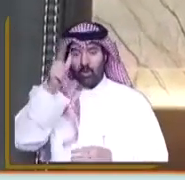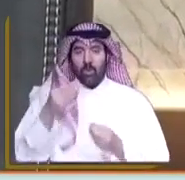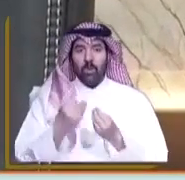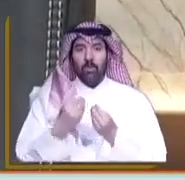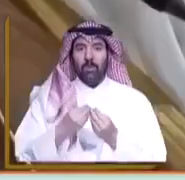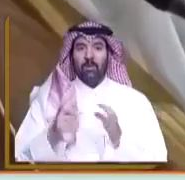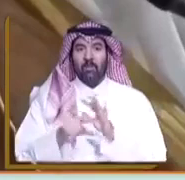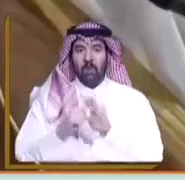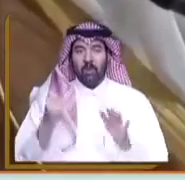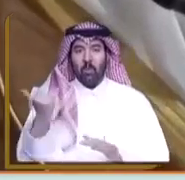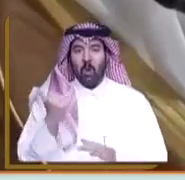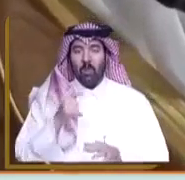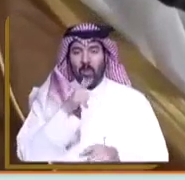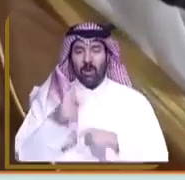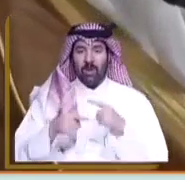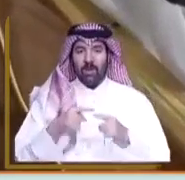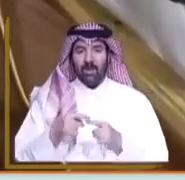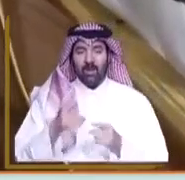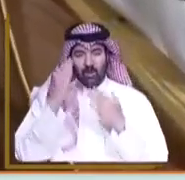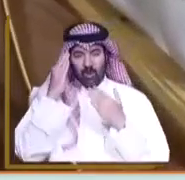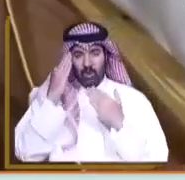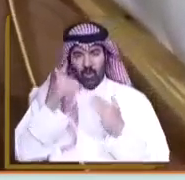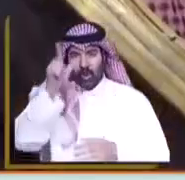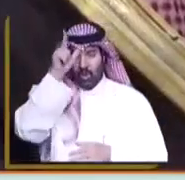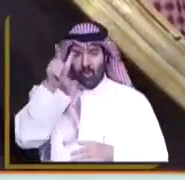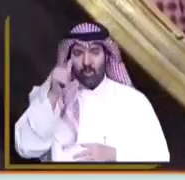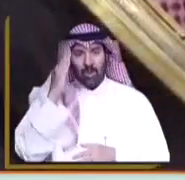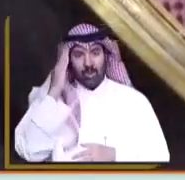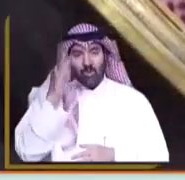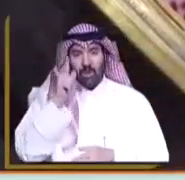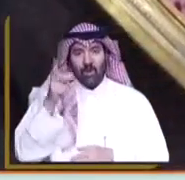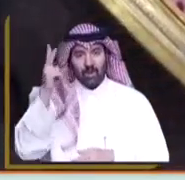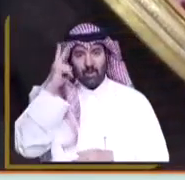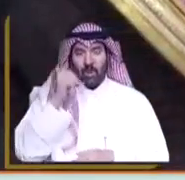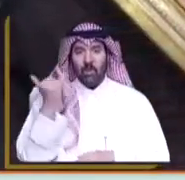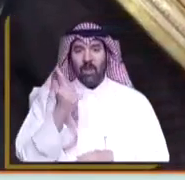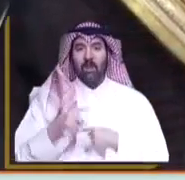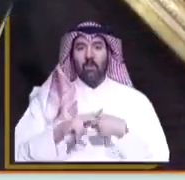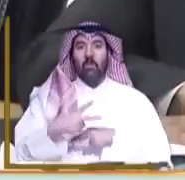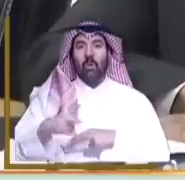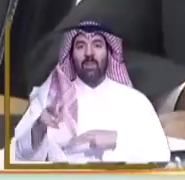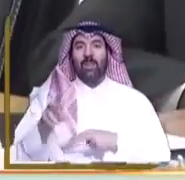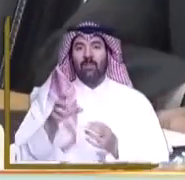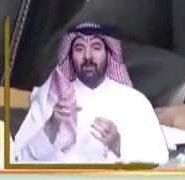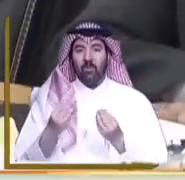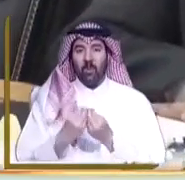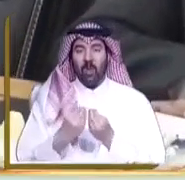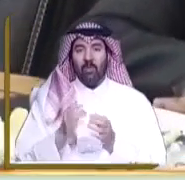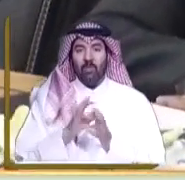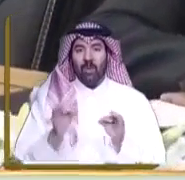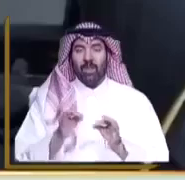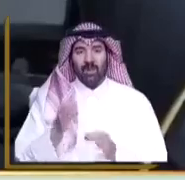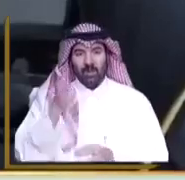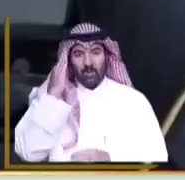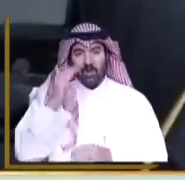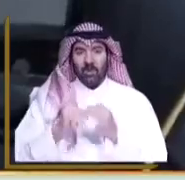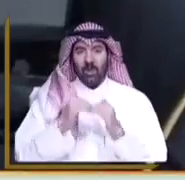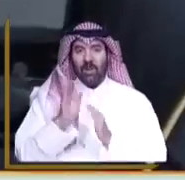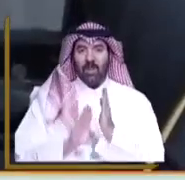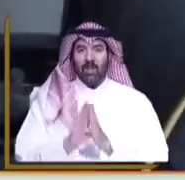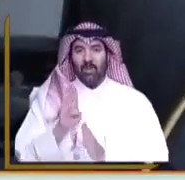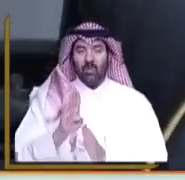والأردن، معبرا عن تثمين الأردن لمواقف المملكة في مختلف المجالات، مشيدا في الوقت ذاته بتطور